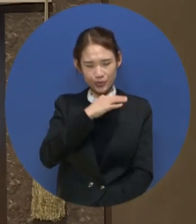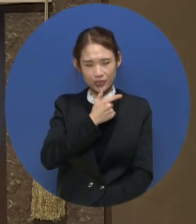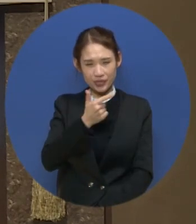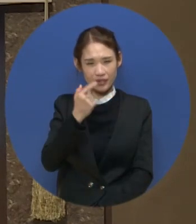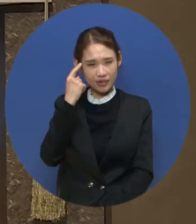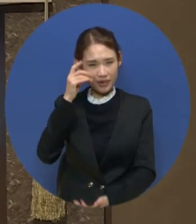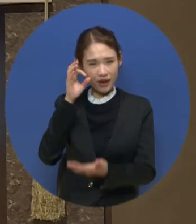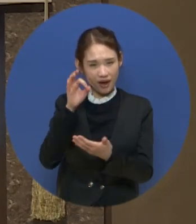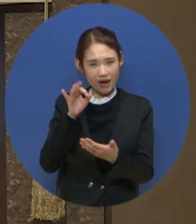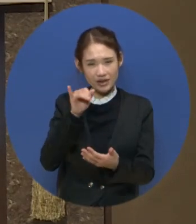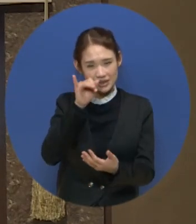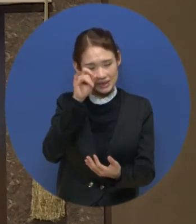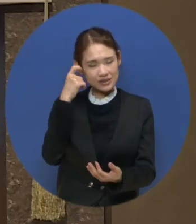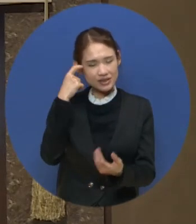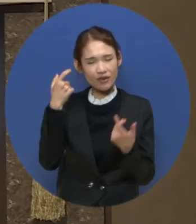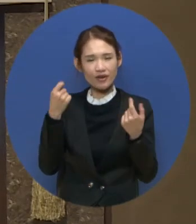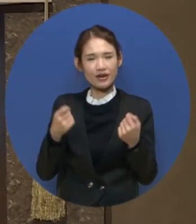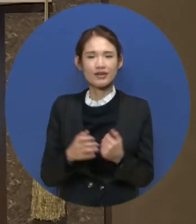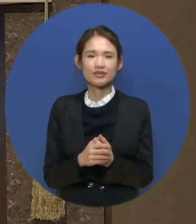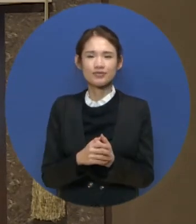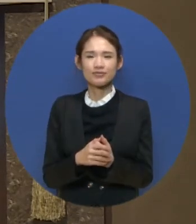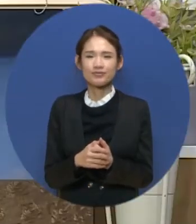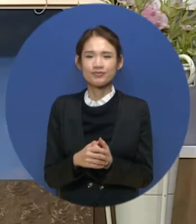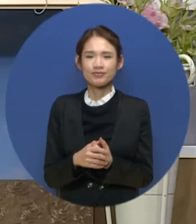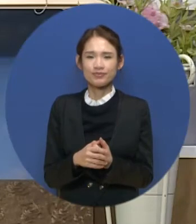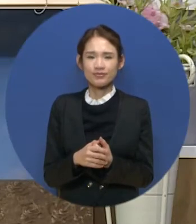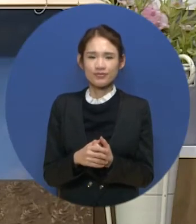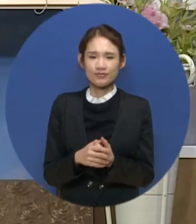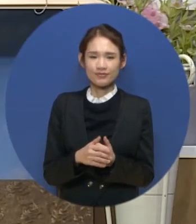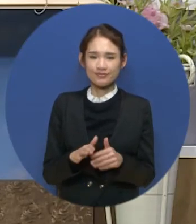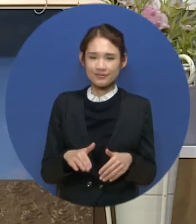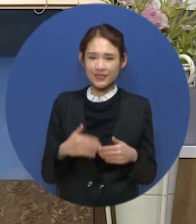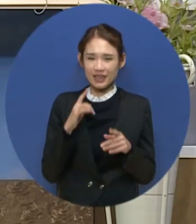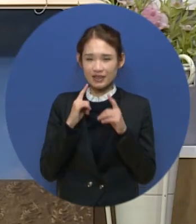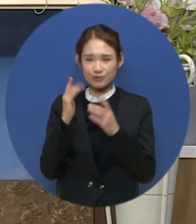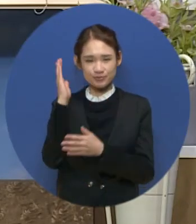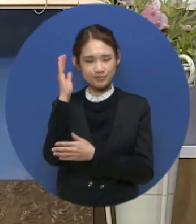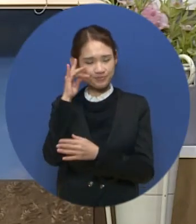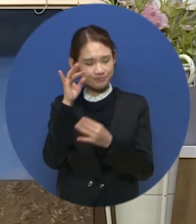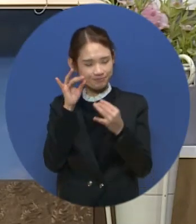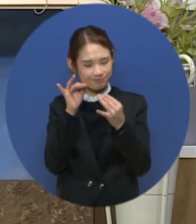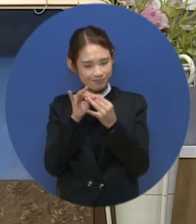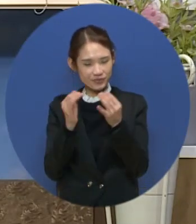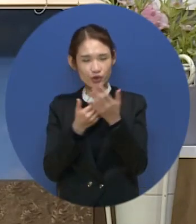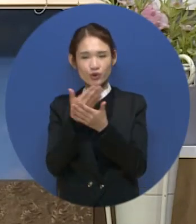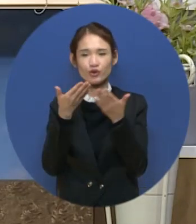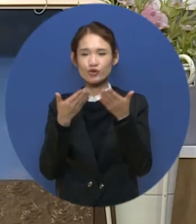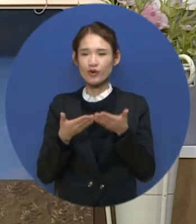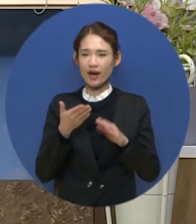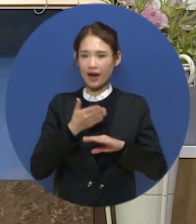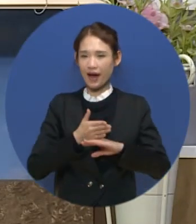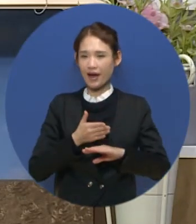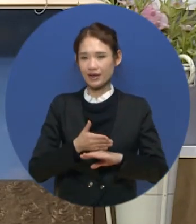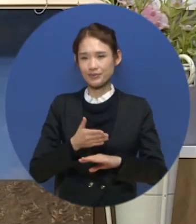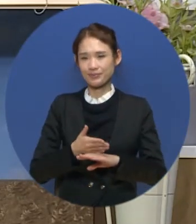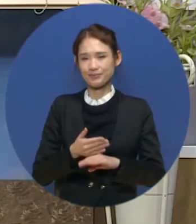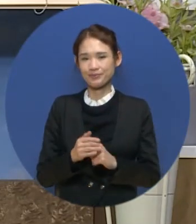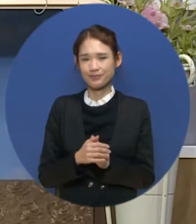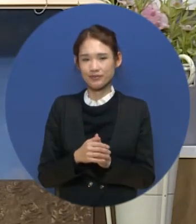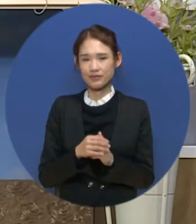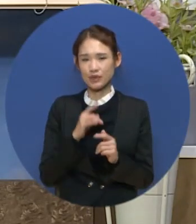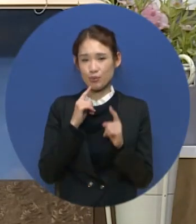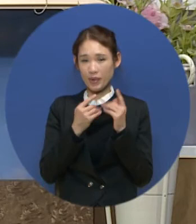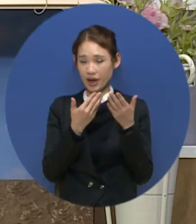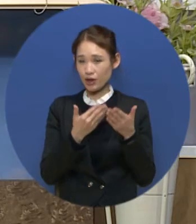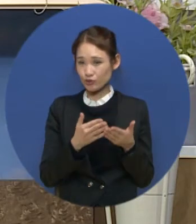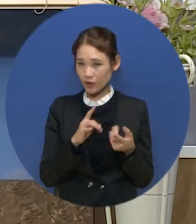가치가 있는 거로 이렇게 생각을 네. 하고 있습니다. 이런 또 따뜻한 이야기들을 공유해 주셔서 정말 감사드립니다. 네, 말씀